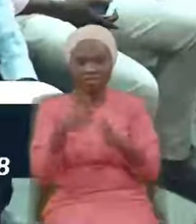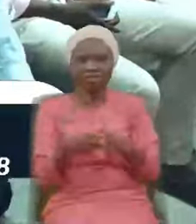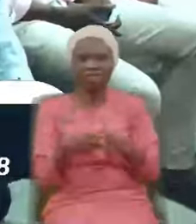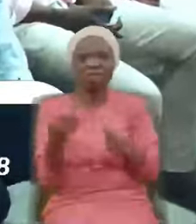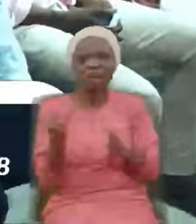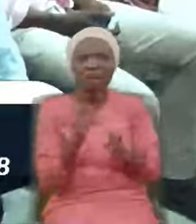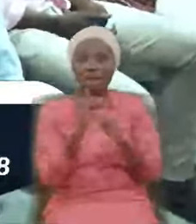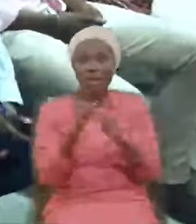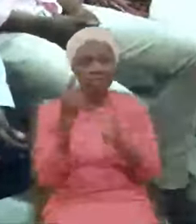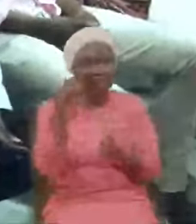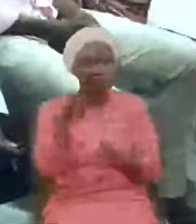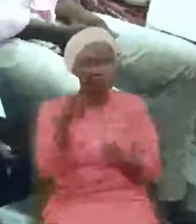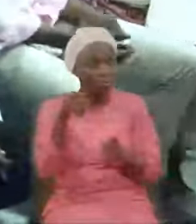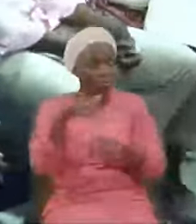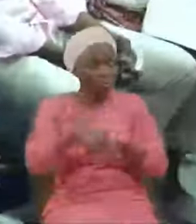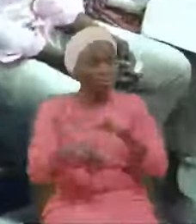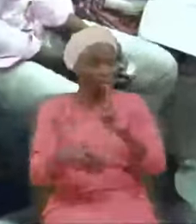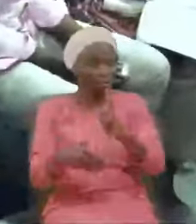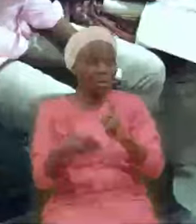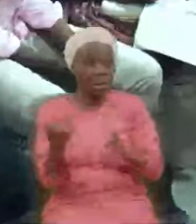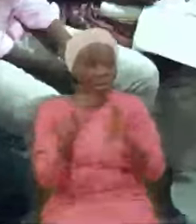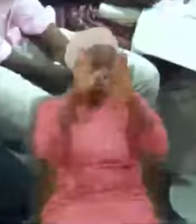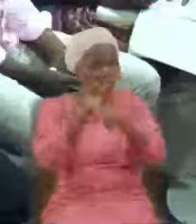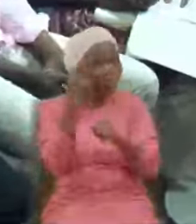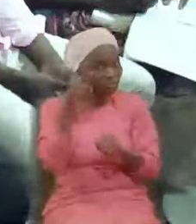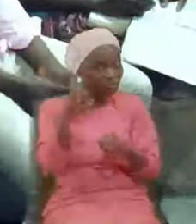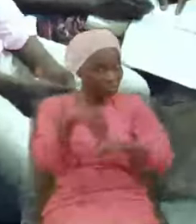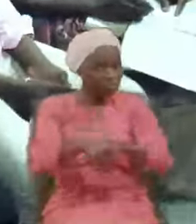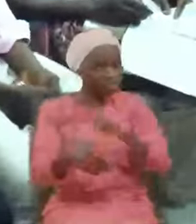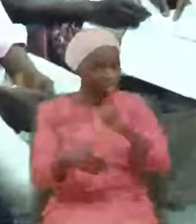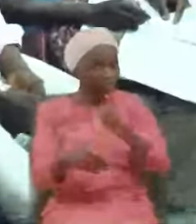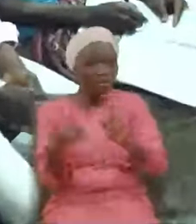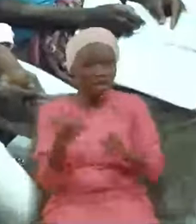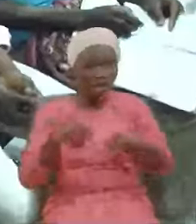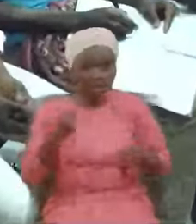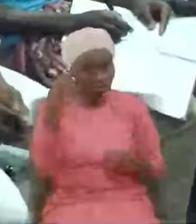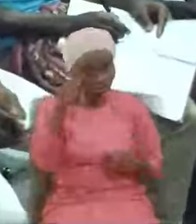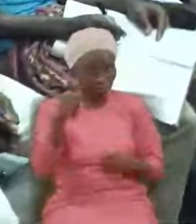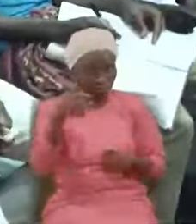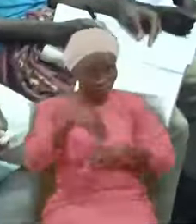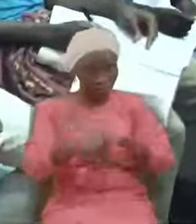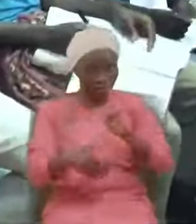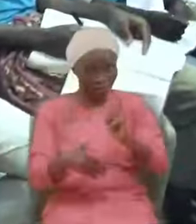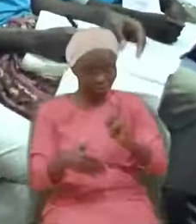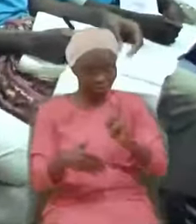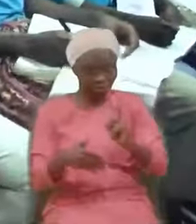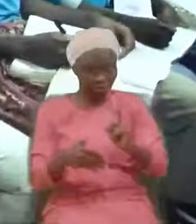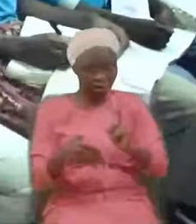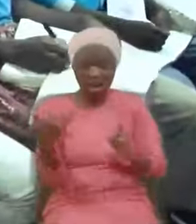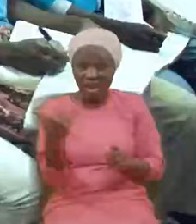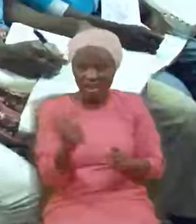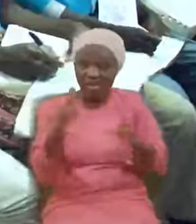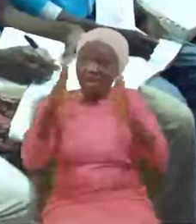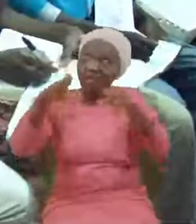Y a-t-il de miracle ce soir? Y a-t-il de guérison ce soir? Y a-t-il